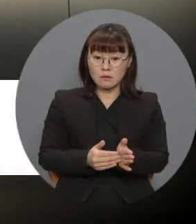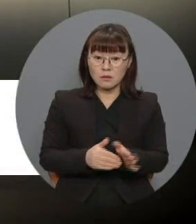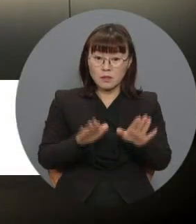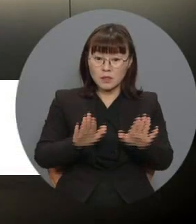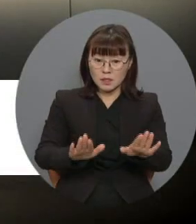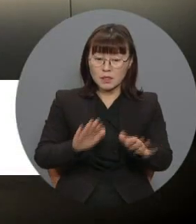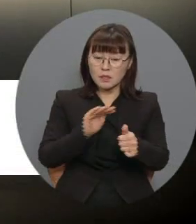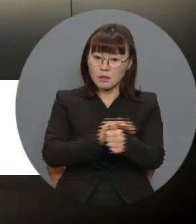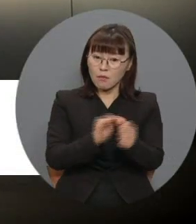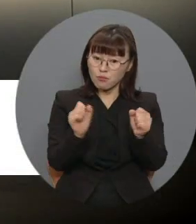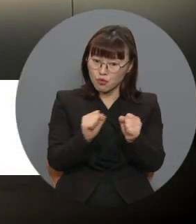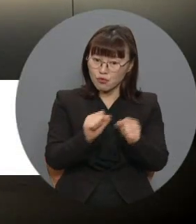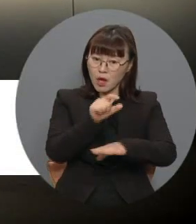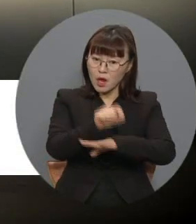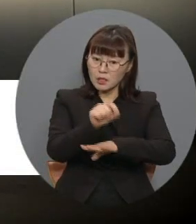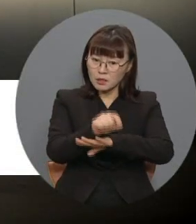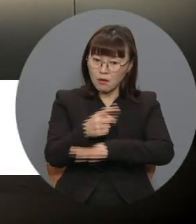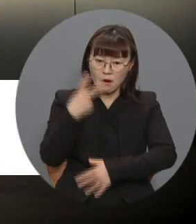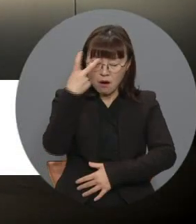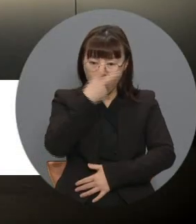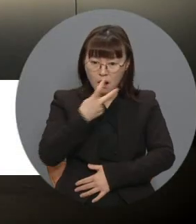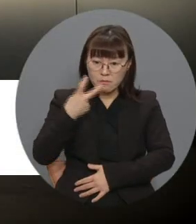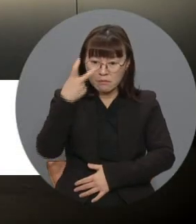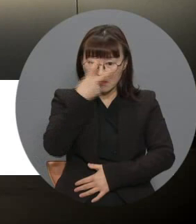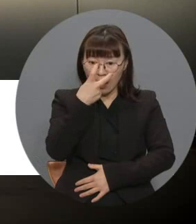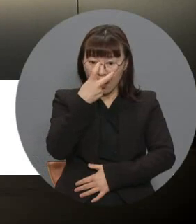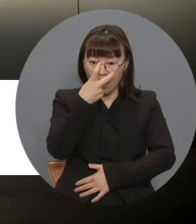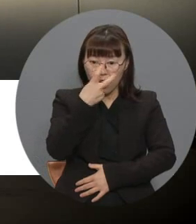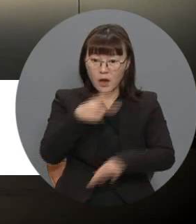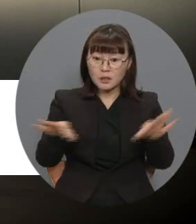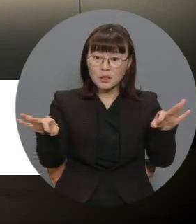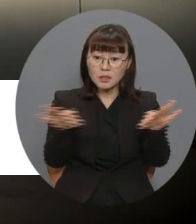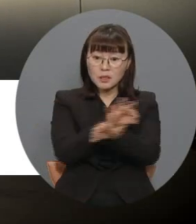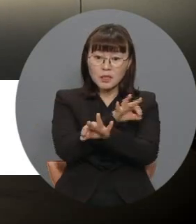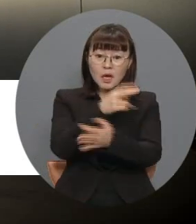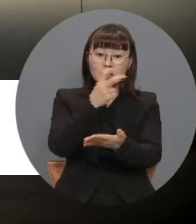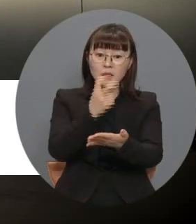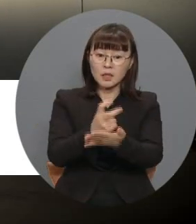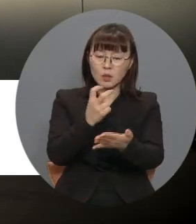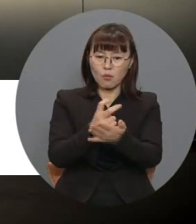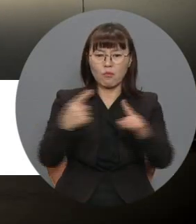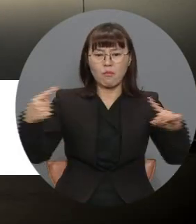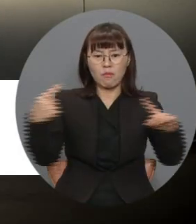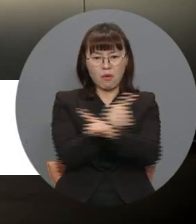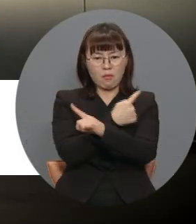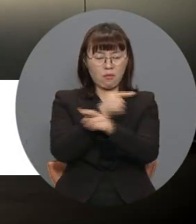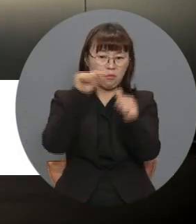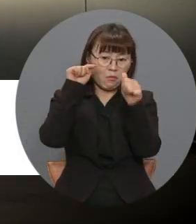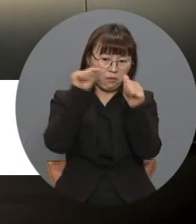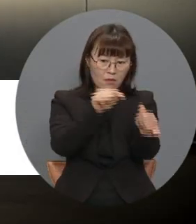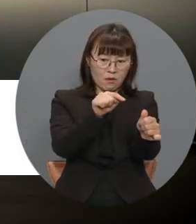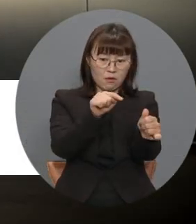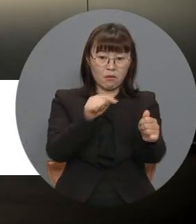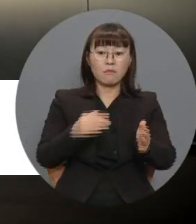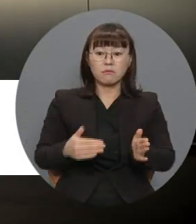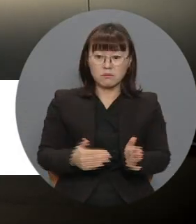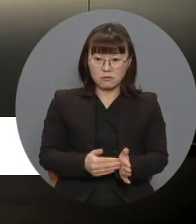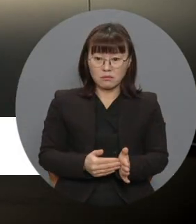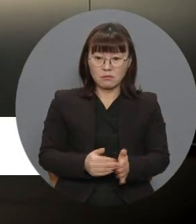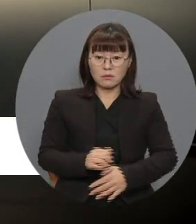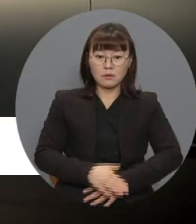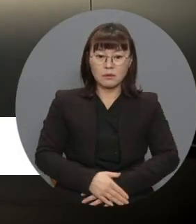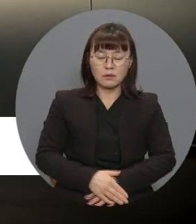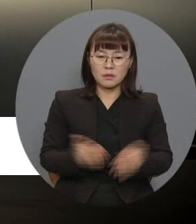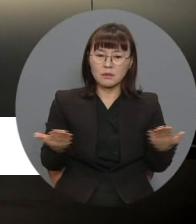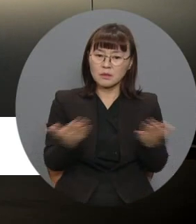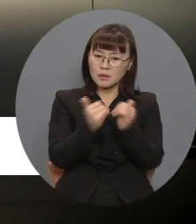경상북도 이제 행정상무감사에서도 이제 인사제도를 개선하라고 시정명령이 내려왔었고